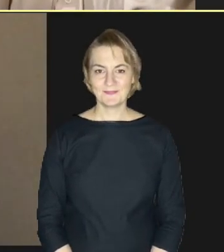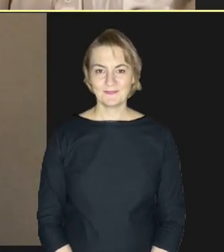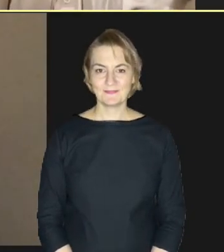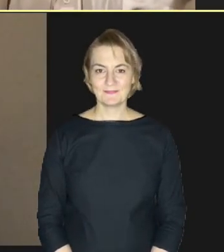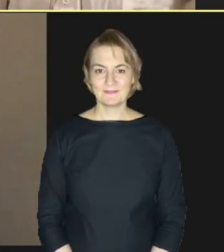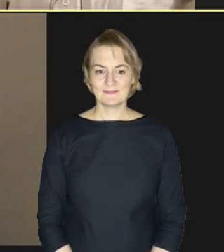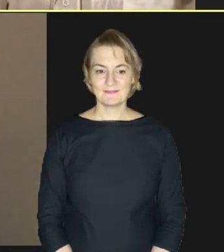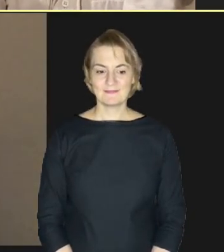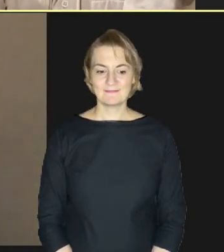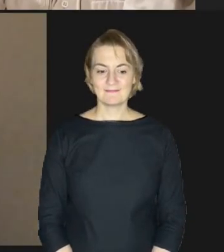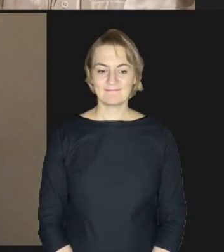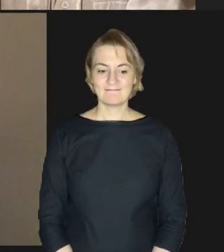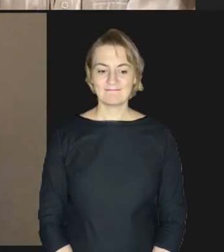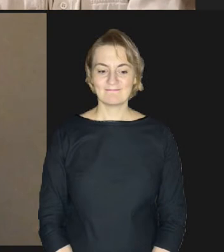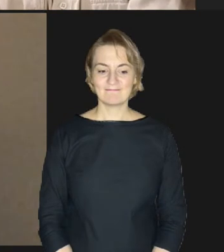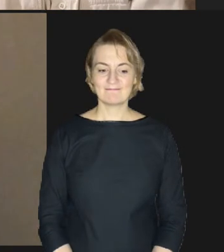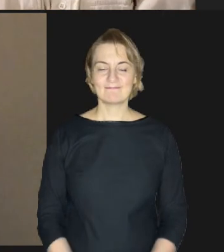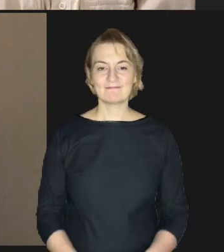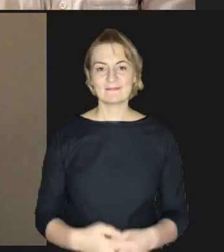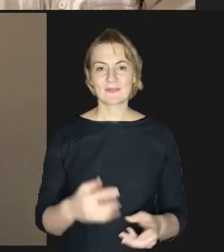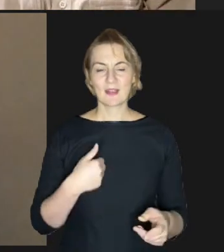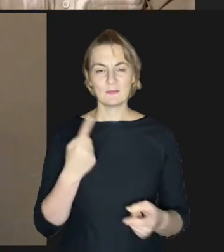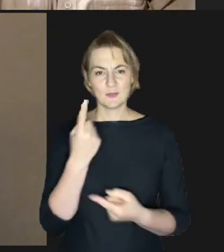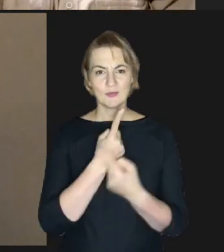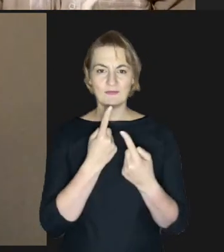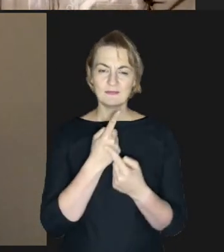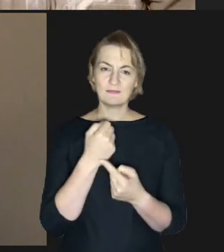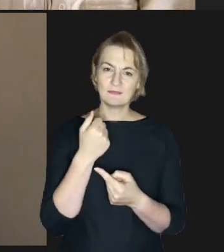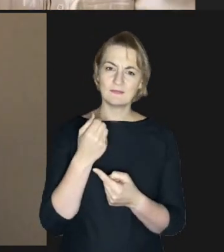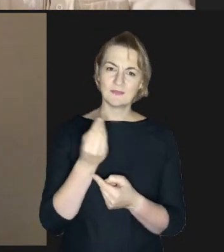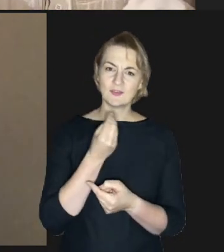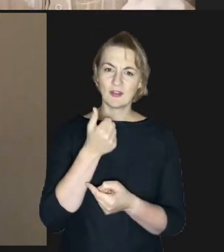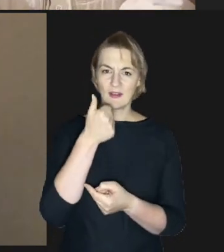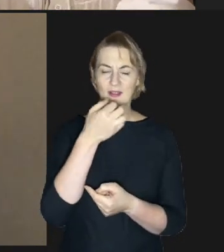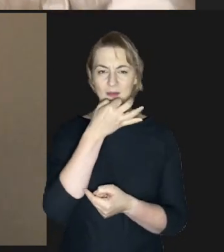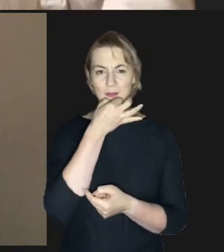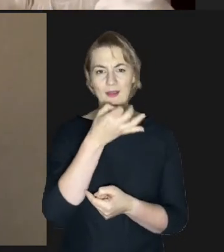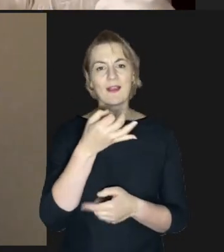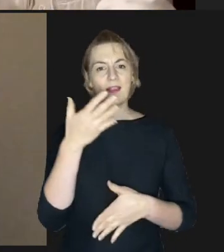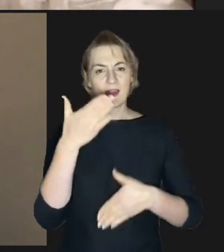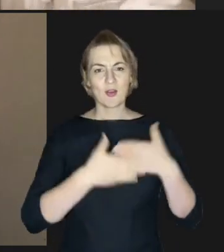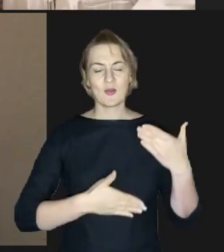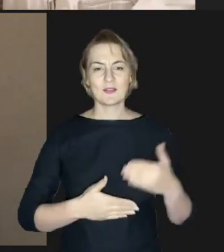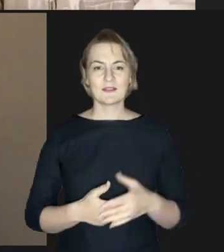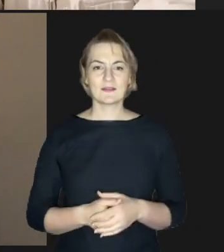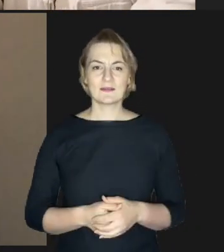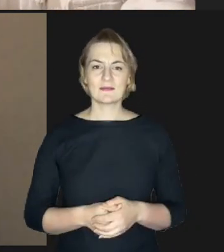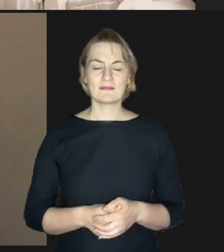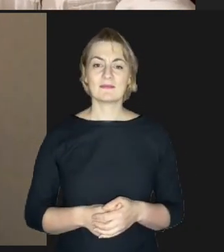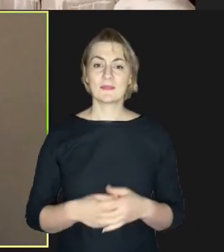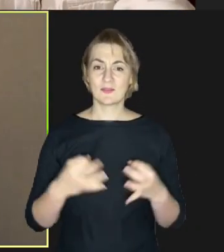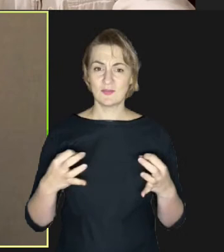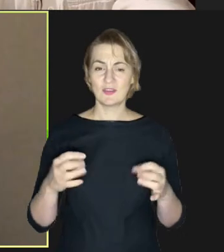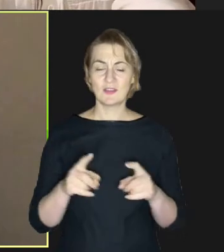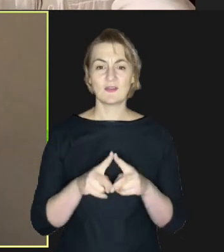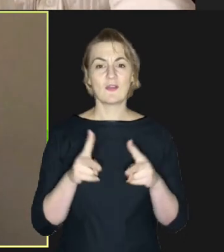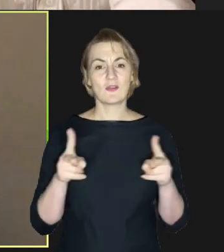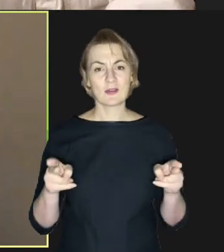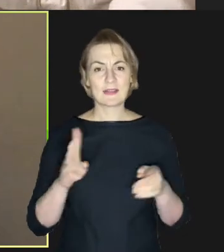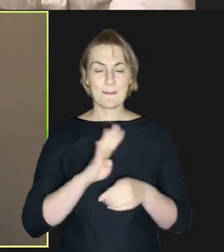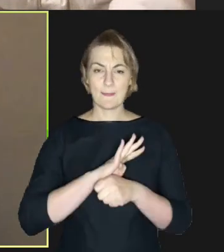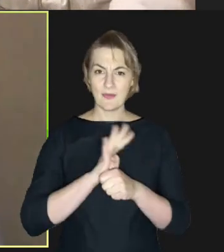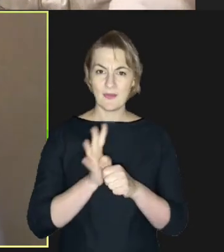To cóż, ja pomyślałem może jeszcze o takim finalnym pytaniu, bo no, żyjemy w czasach pandemii, a w